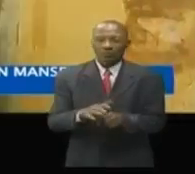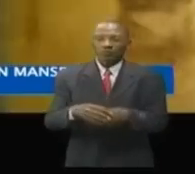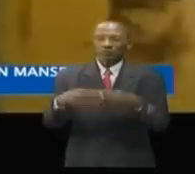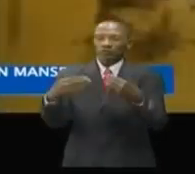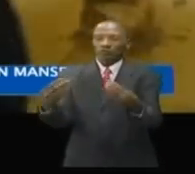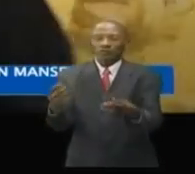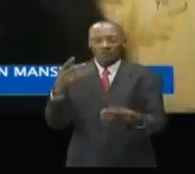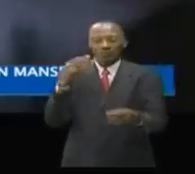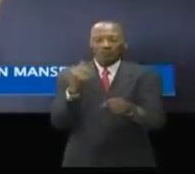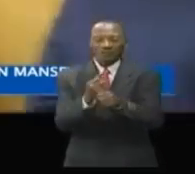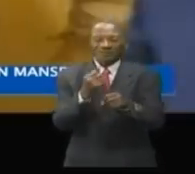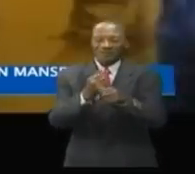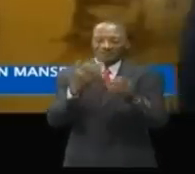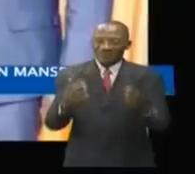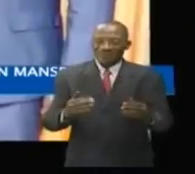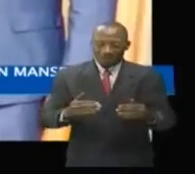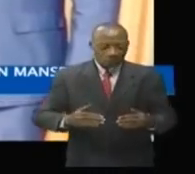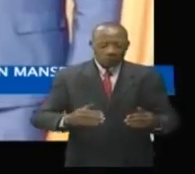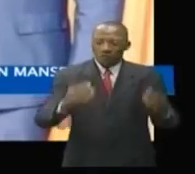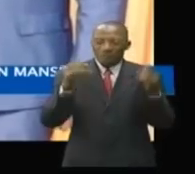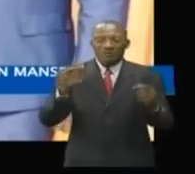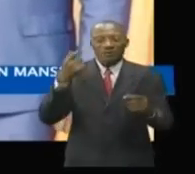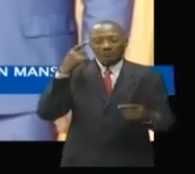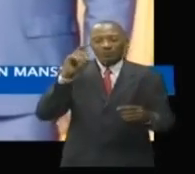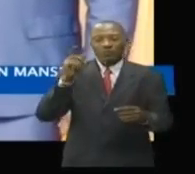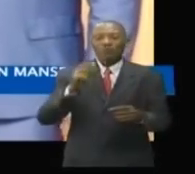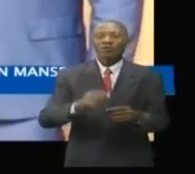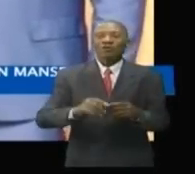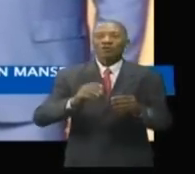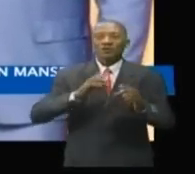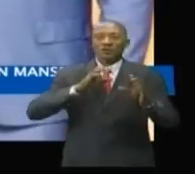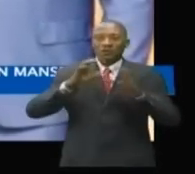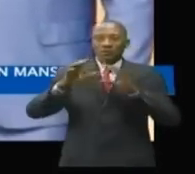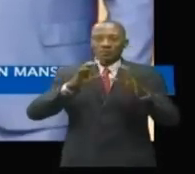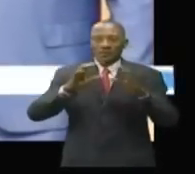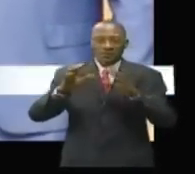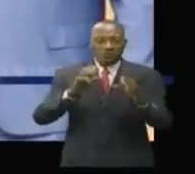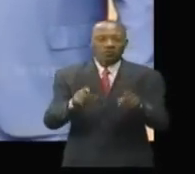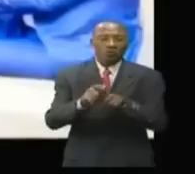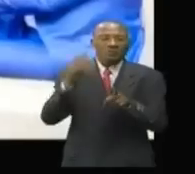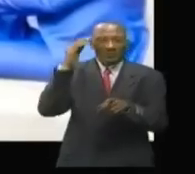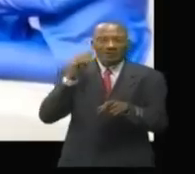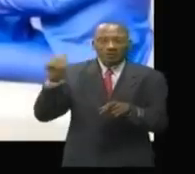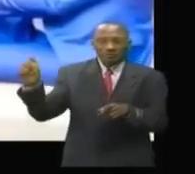le cadre de réformes des télécommunications initiées par le ministre des Pétentiques.